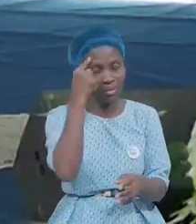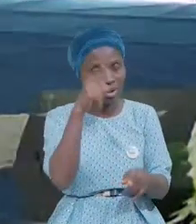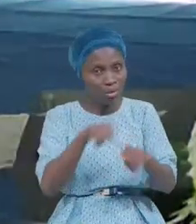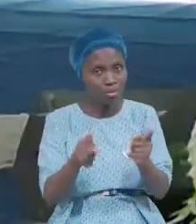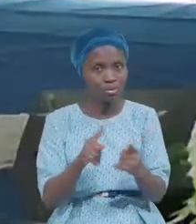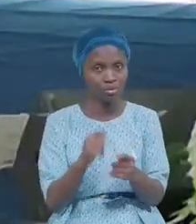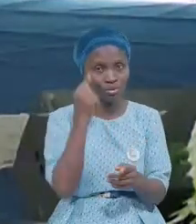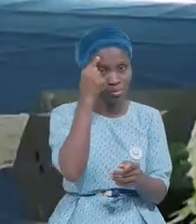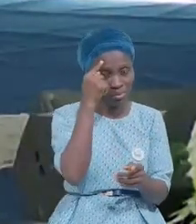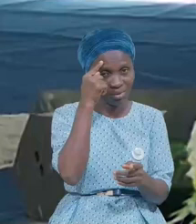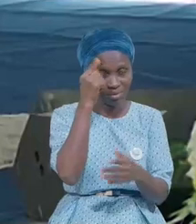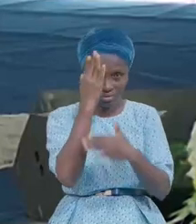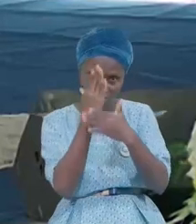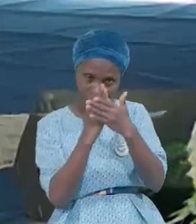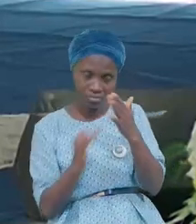modestes.